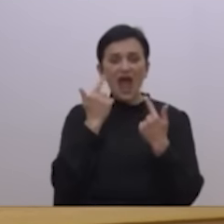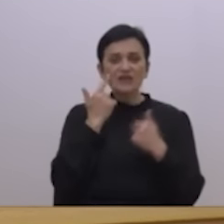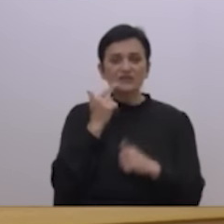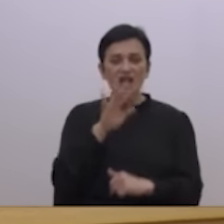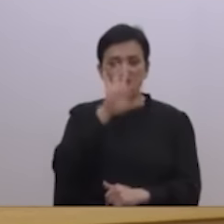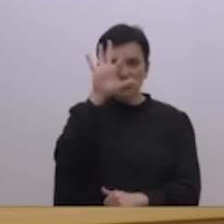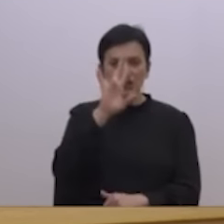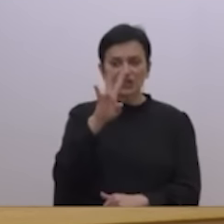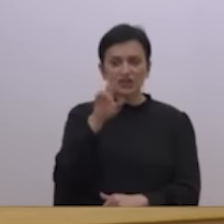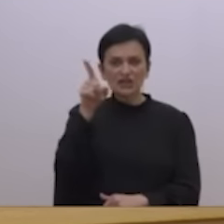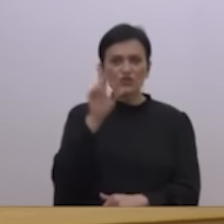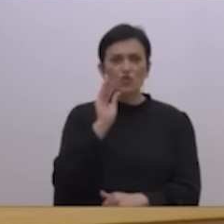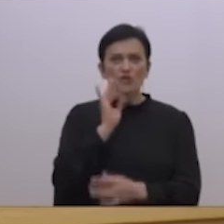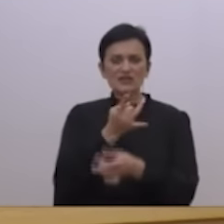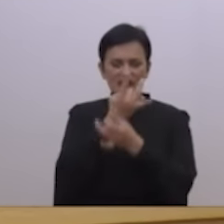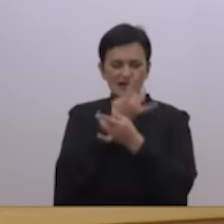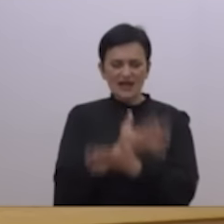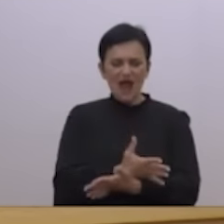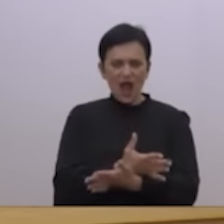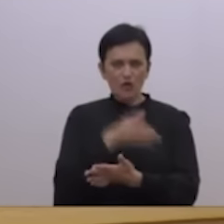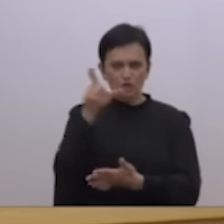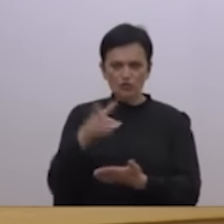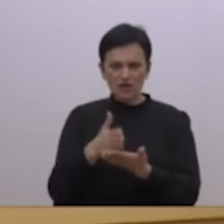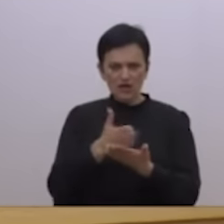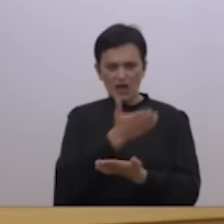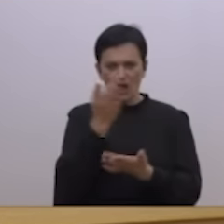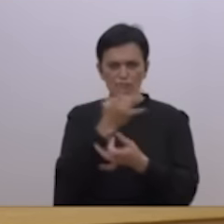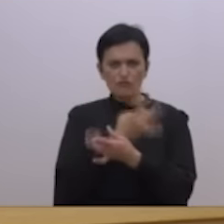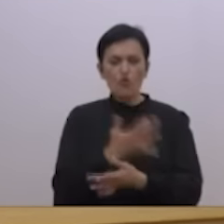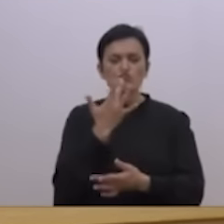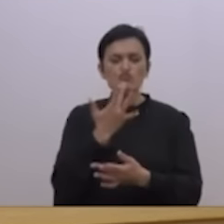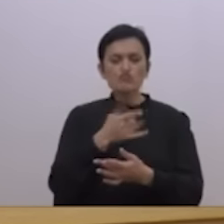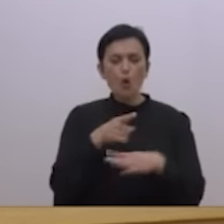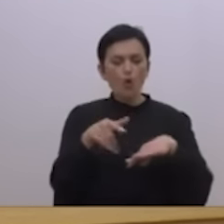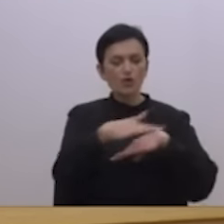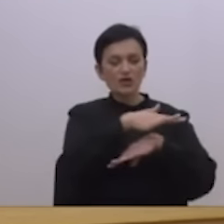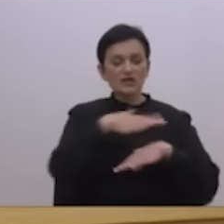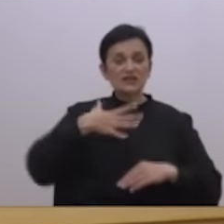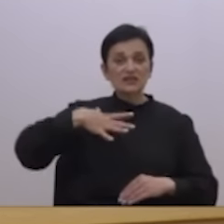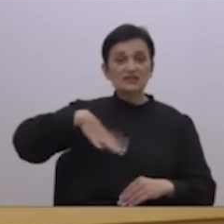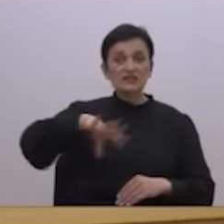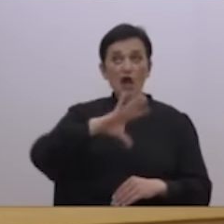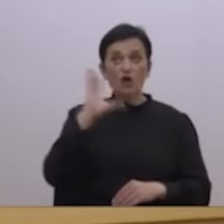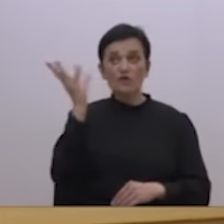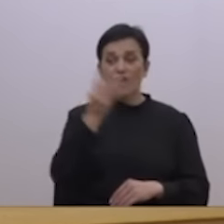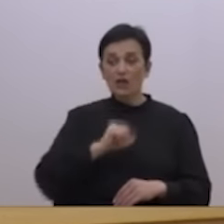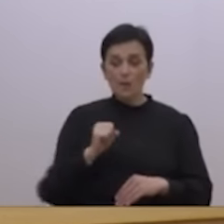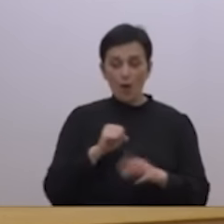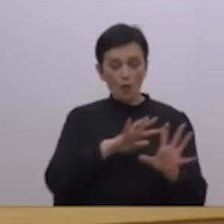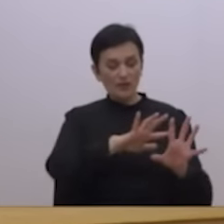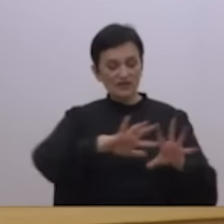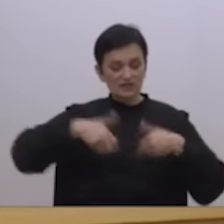როდესაც გაკოტრებულები სრულიად ბანკროტები ბრძანდებით პოლიტიკურ ასპარეზზე? საქართველოს ყველა მეგობარი წაართვით,